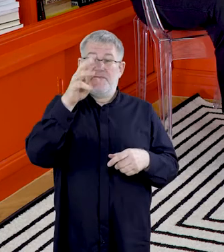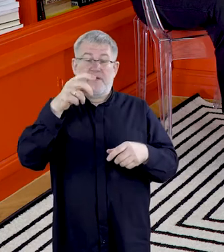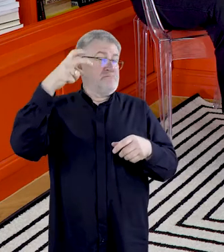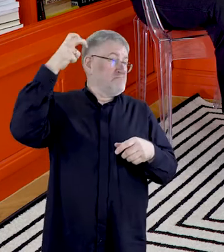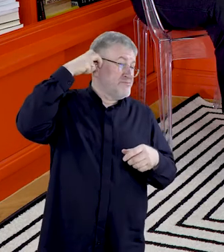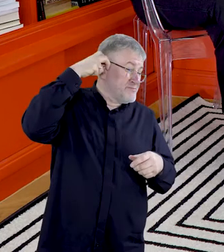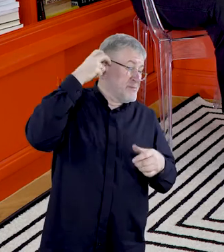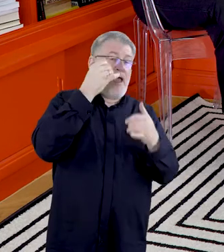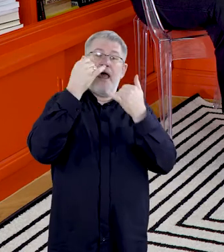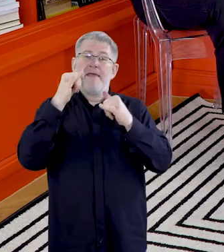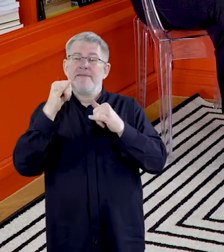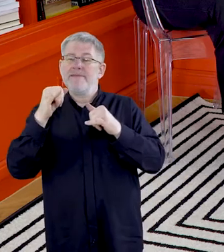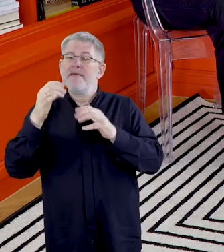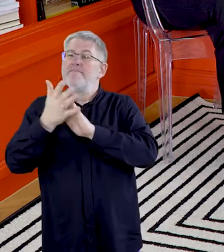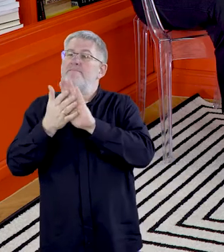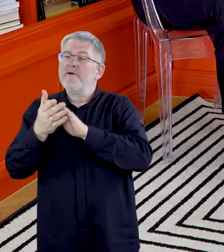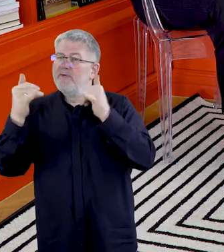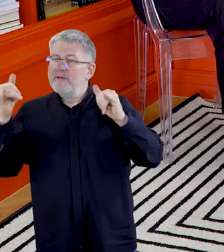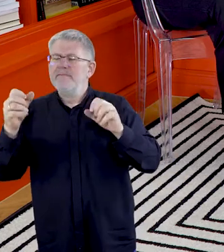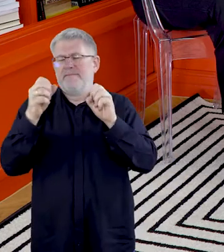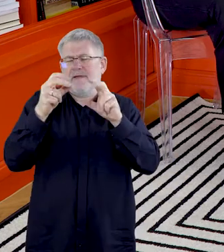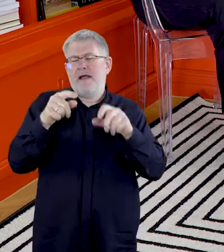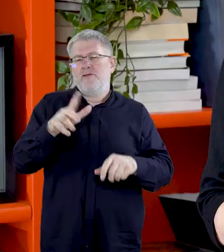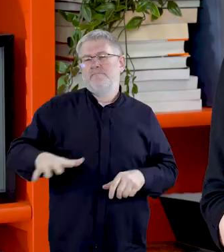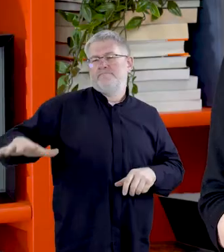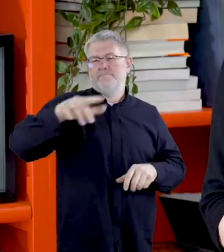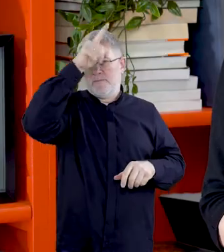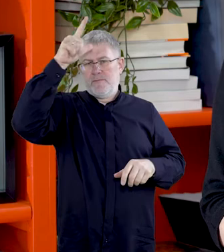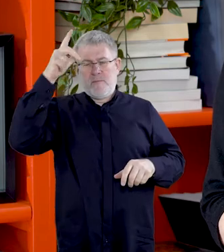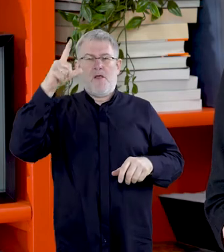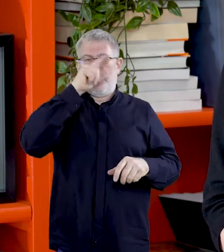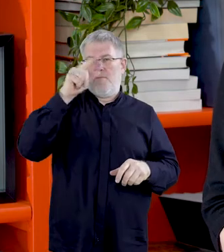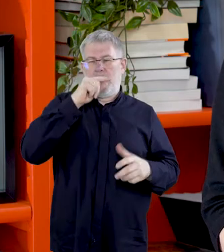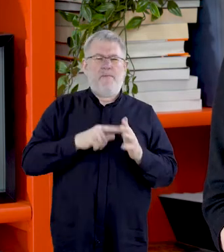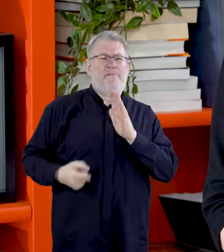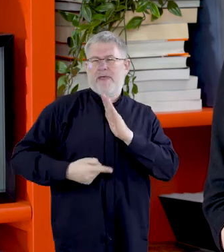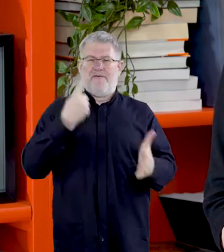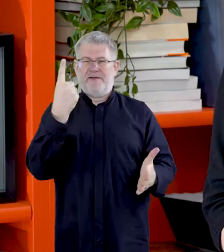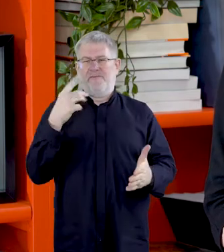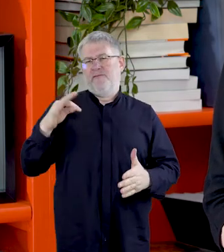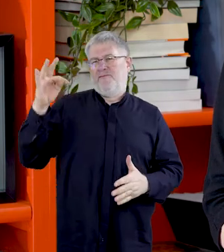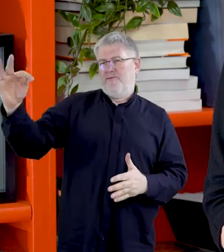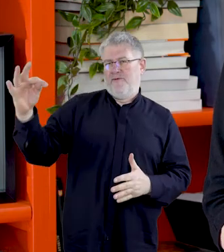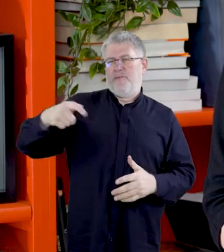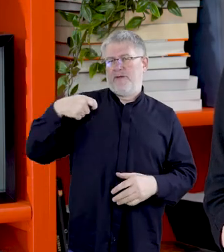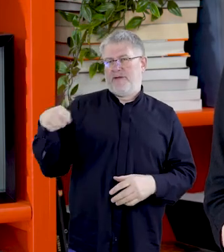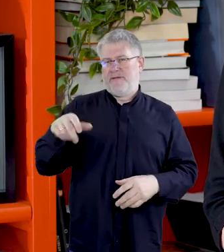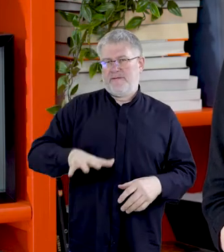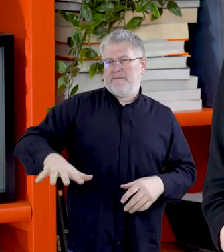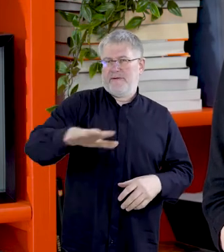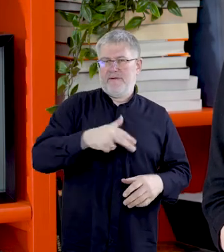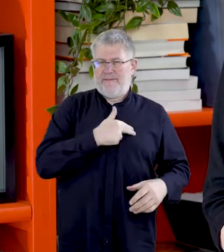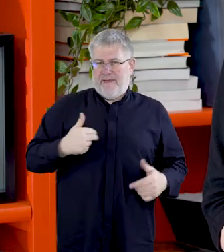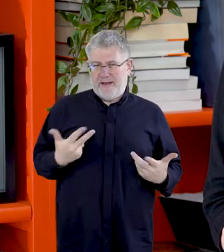a druga miałaby na to inną wizję. No tak, ale tutaj społeczność osób głuchych w Opolu ma pierwszeństwo. Więc jeżeli to jest